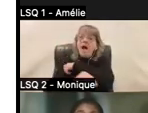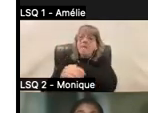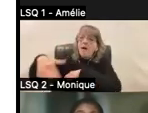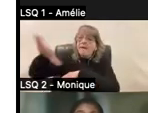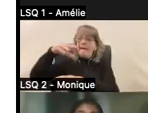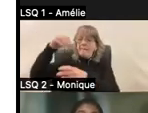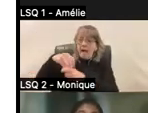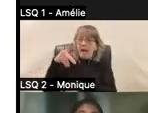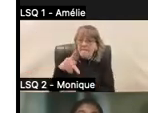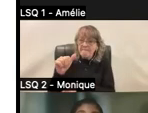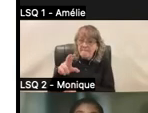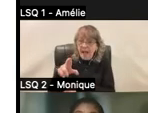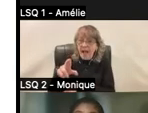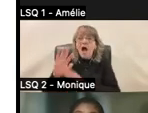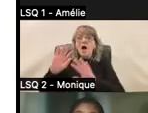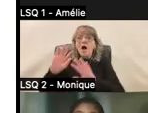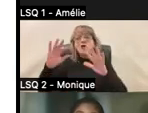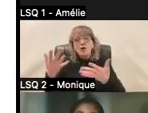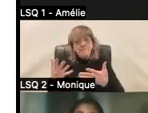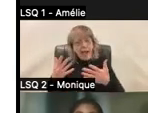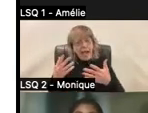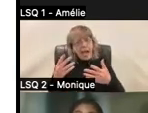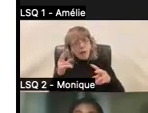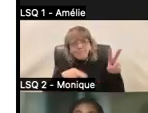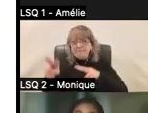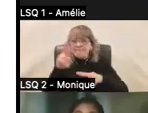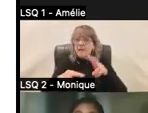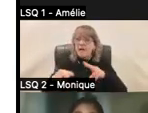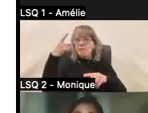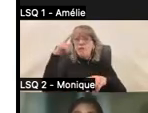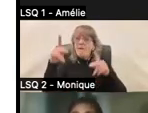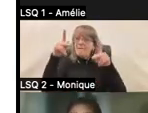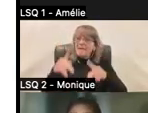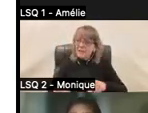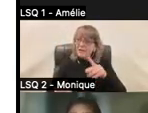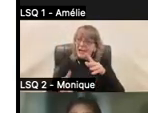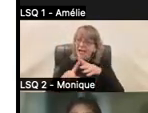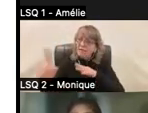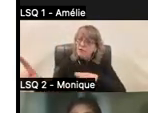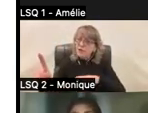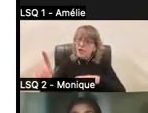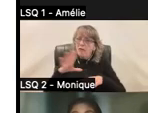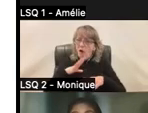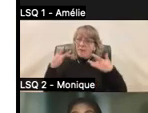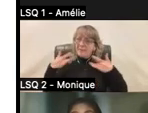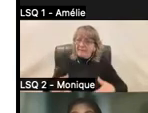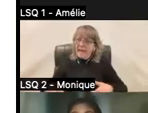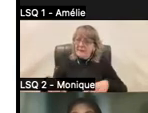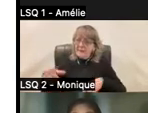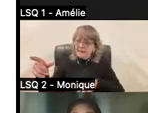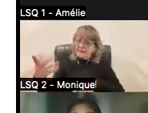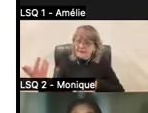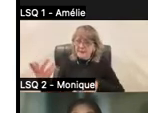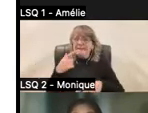de traiter la détresse mentale chez les réfugiés pris en charge par le gouvernement. Notre